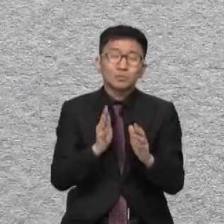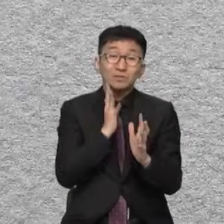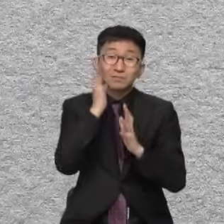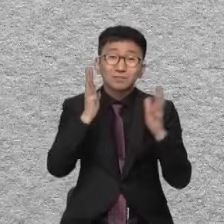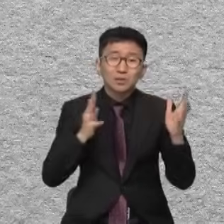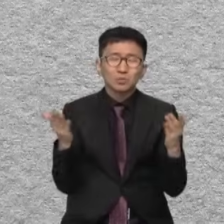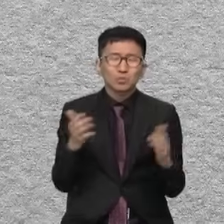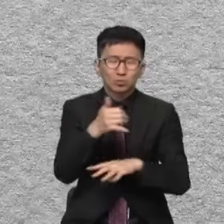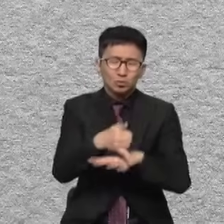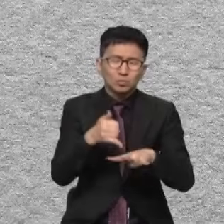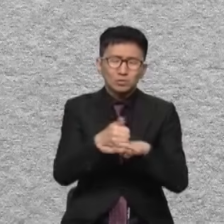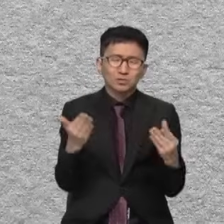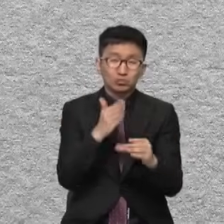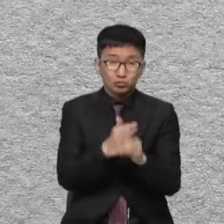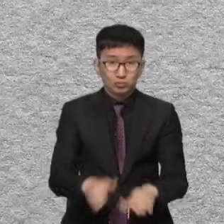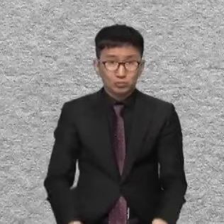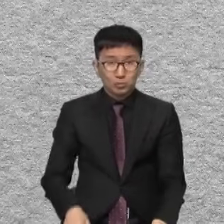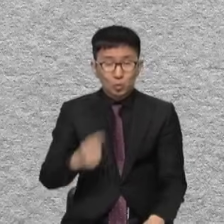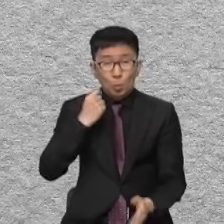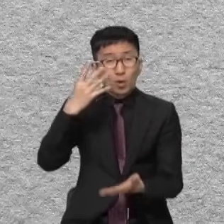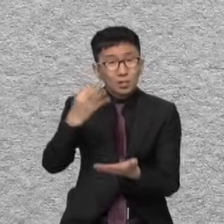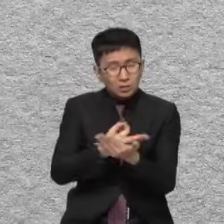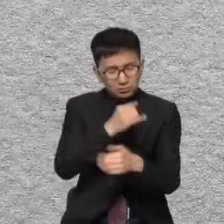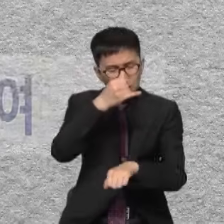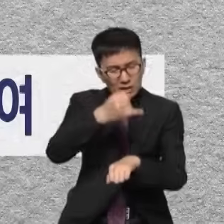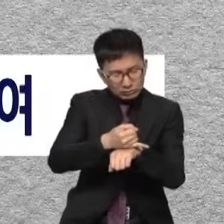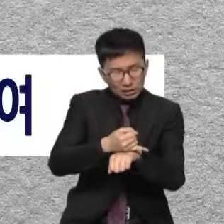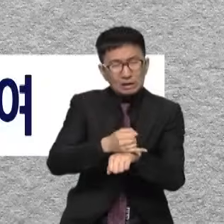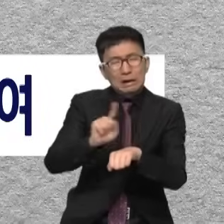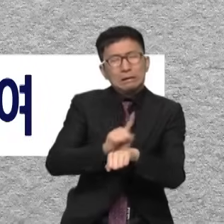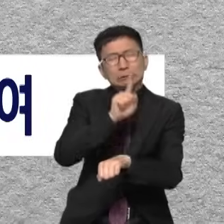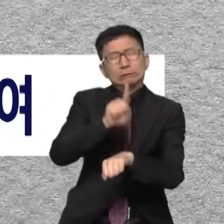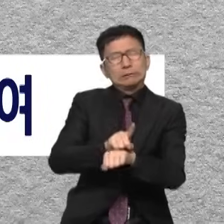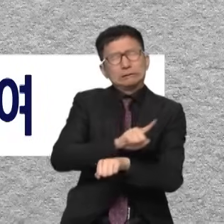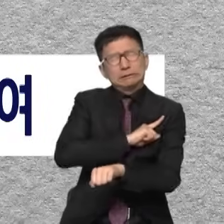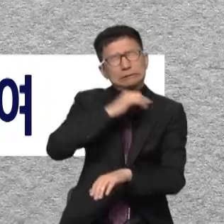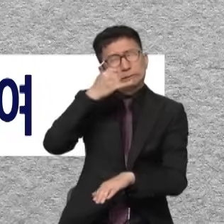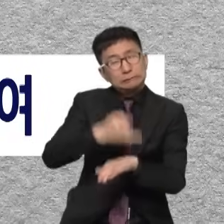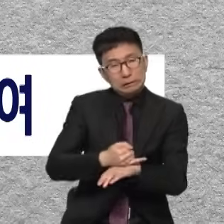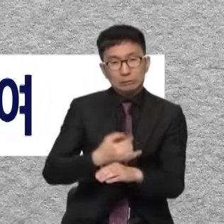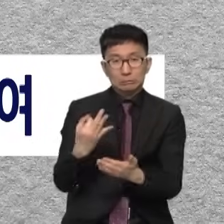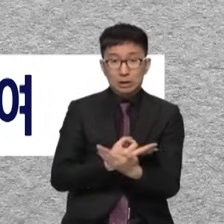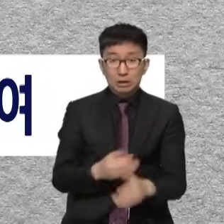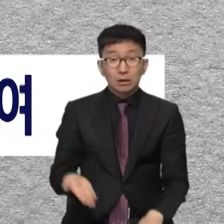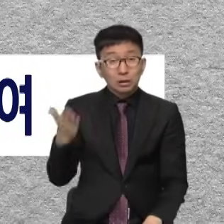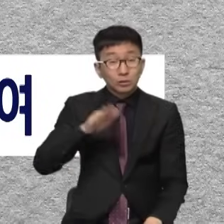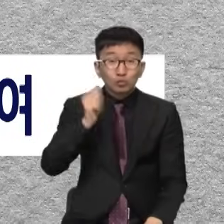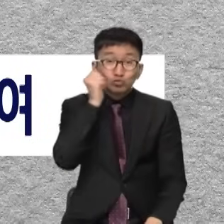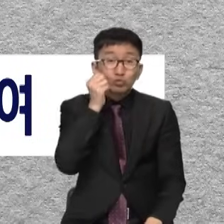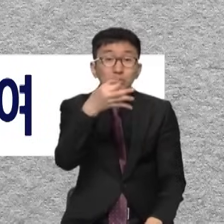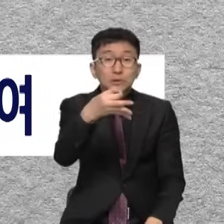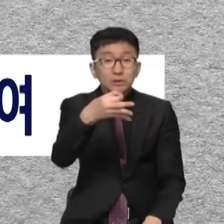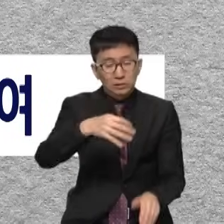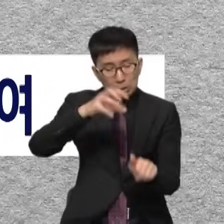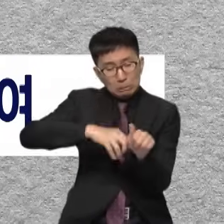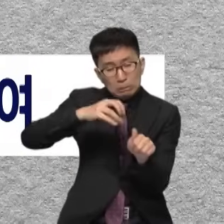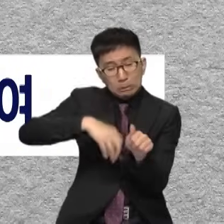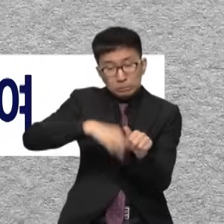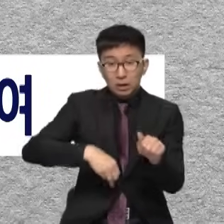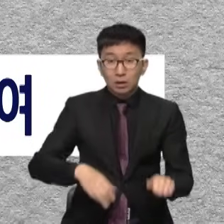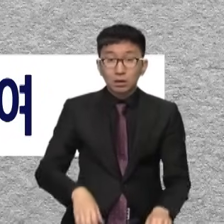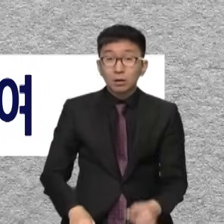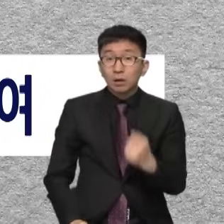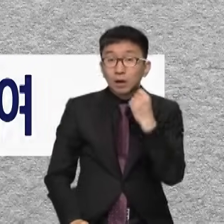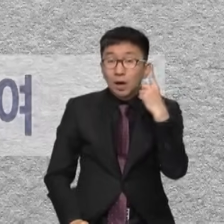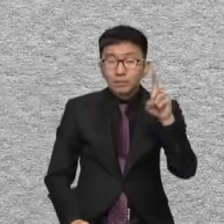일했습니다. 최저임금 수준만 받았는데 그마저 숙소비 명목으로 월 30만 원에서 45만